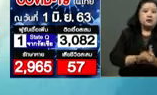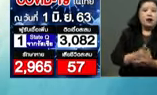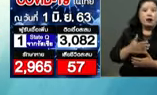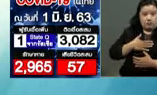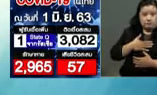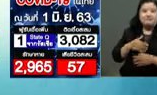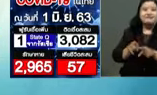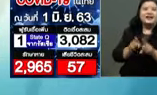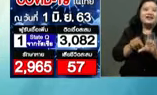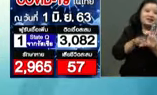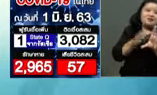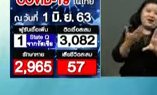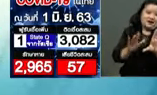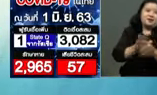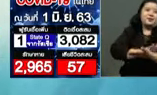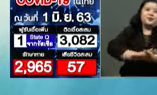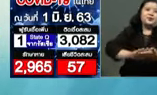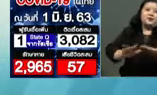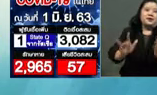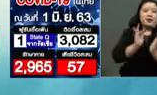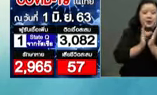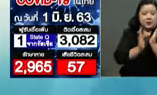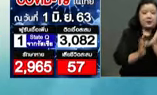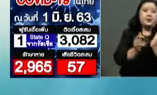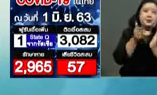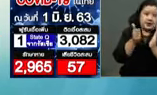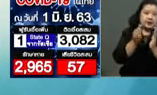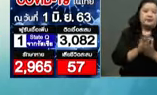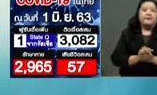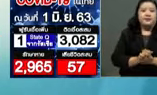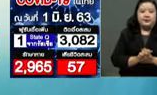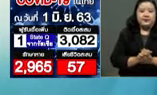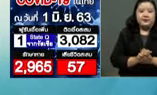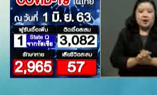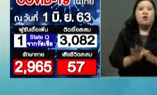รายเครื่องนะครับของผมก็หนึ่งผมอยู่ 1ในนี้แหละฮะ 1เมตรแสนสองน่ะครับก็ฝากทุกๆท่านช่วยกันดาวน์โหลดแล้วก็ง่ายมากนะครับเข้าไปที่ร้านก็กดเพิ่มเขาบอกว่าให้สแกนคิวอาร์โค้ดก็นั้นเลยแล้วจะขึ้นมาเลยครับแล้วพอจะออกเขาจะเตือนเราให้เรากดออกด้วยนะครับอันนี้ไม่ต้องลืมกันนะครับยังไงก็ตามแต่นะครับคนที่เช็คอินเช็คเอาท์ก็จะมีห่างอยู่นะครับอันนี้ก็นำเรียนว่าเราจะต้องมาดูเรื่องของการเช็คอินและเช็คเอาต์ด้วยนะครับมาดูแล้วโน้มนะครับของแผนภูมิขวามือนะครับก็